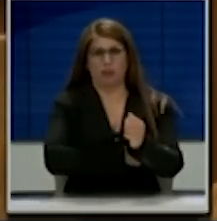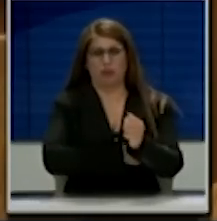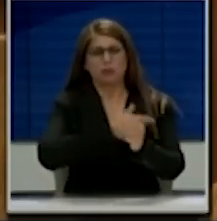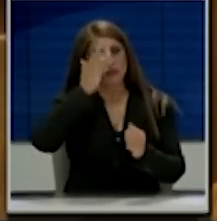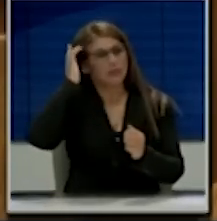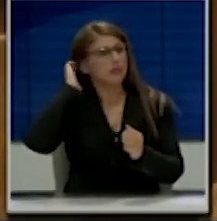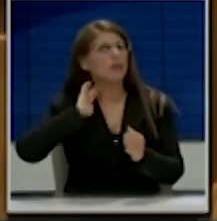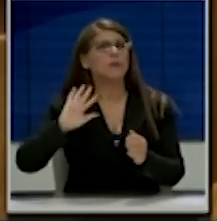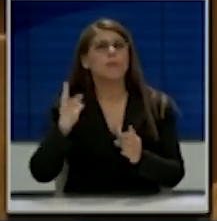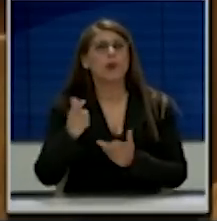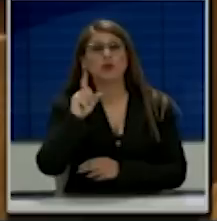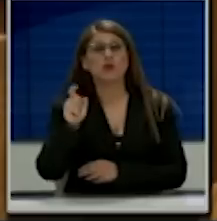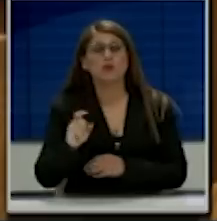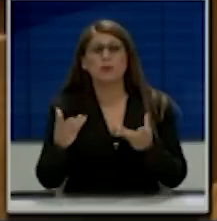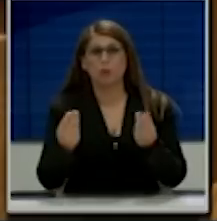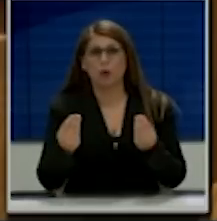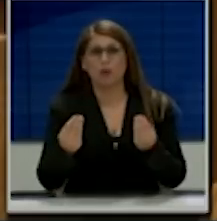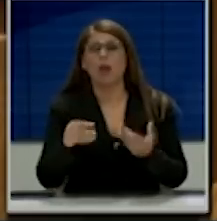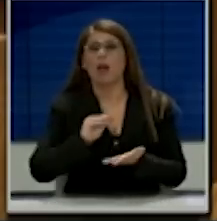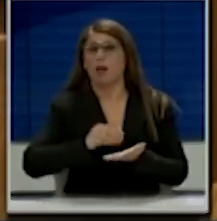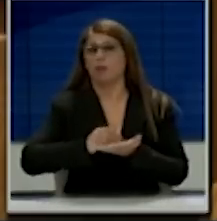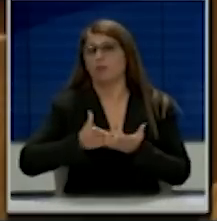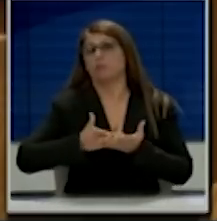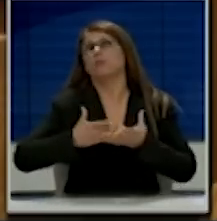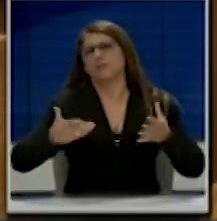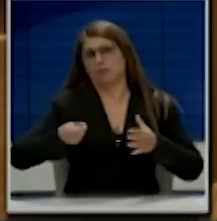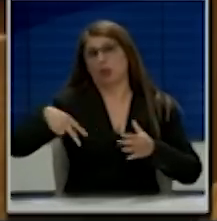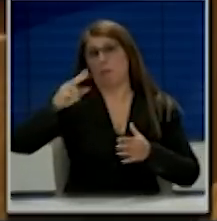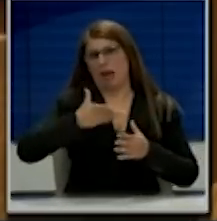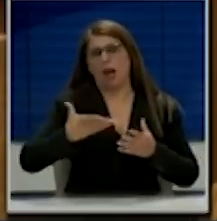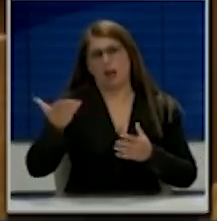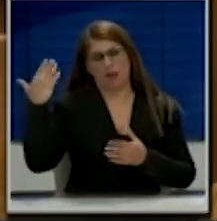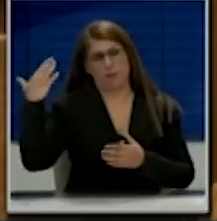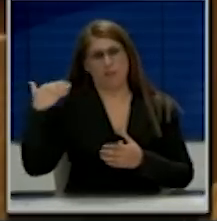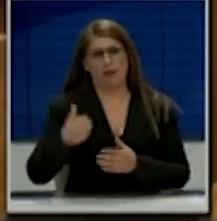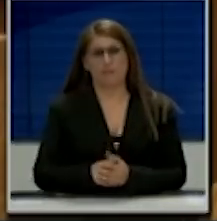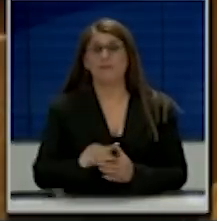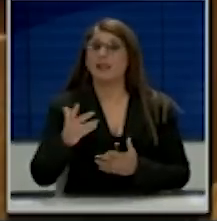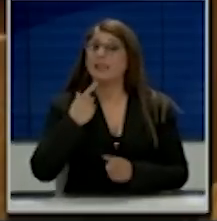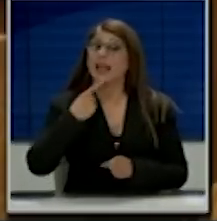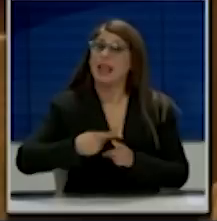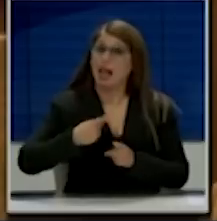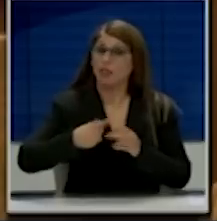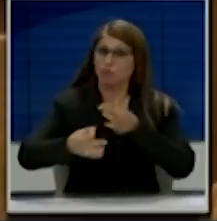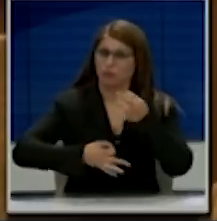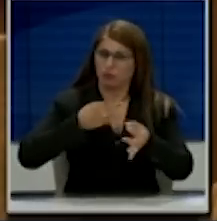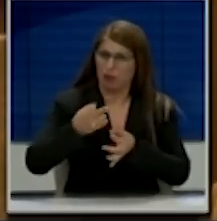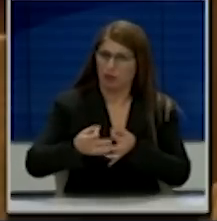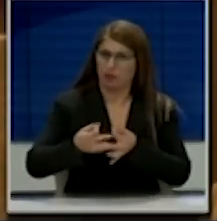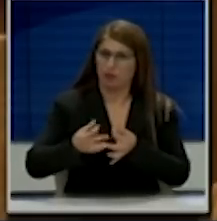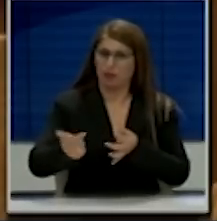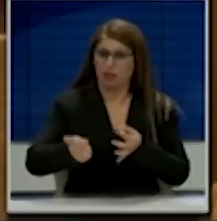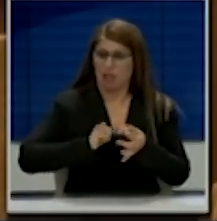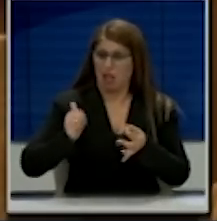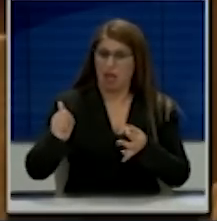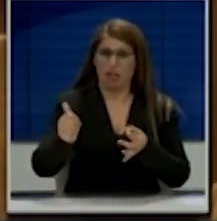πώς ζουν οι πολλοί είναι επίσης μεγαλύτερη από ποτέ. Γιατί η Ελλάδα για την οποία μιλήσατε, όπου οι